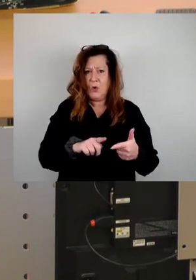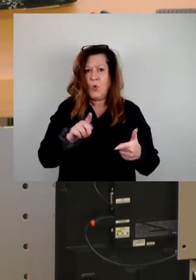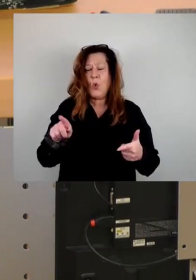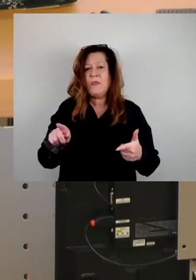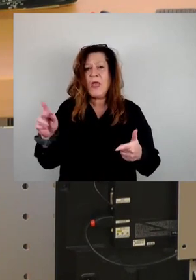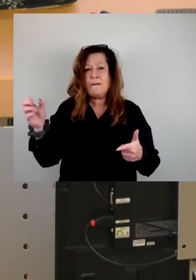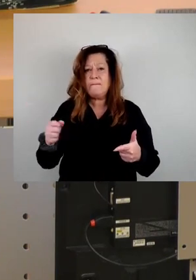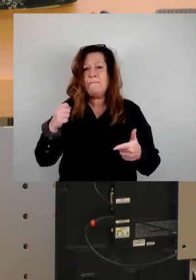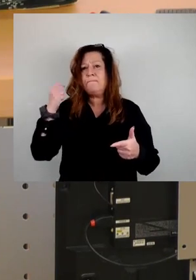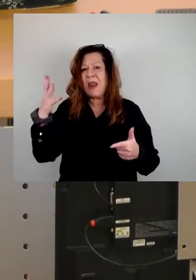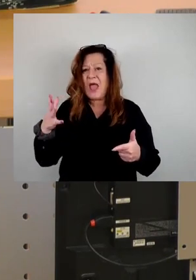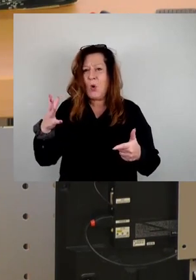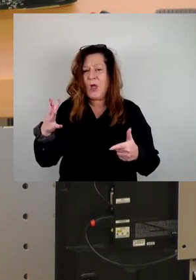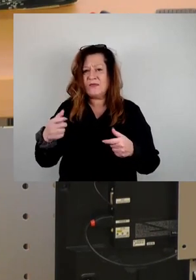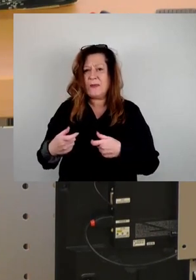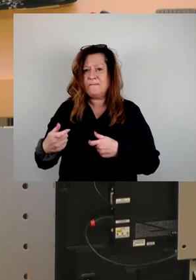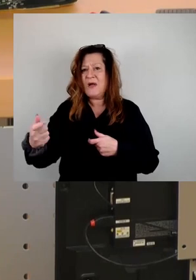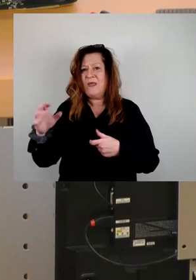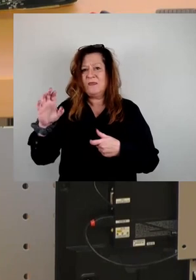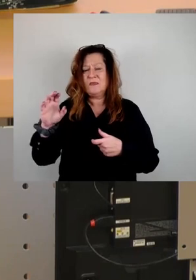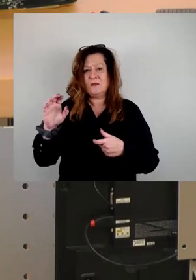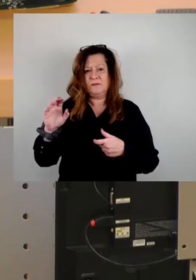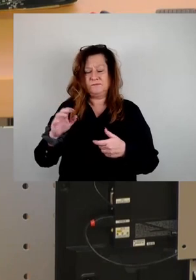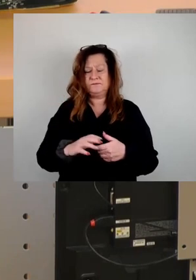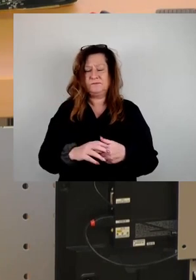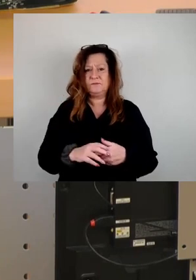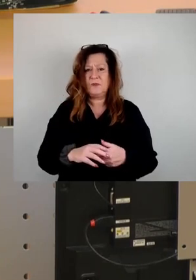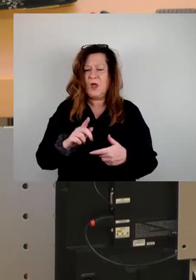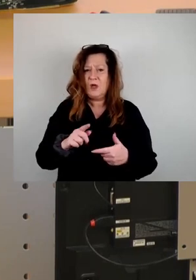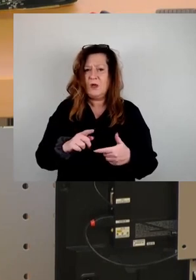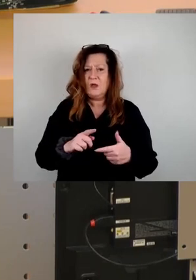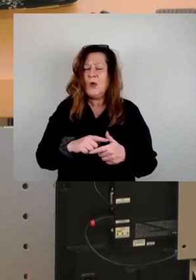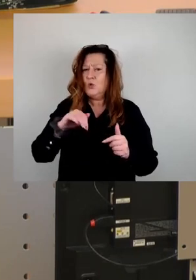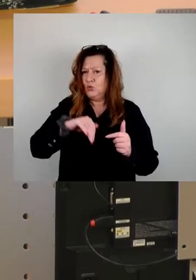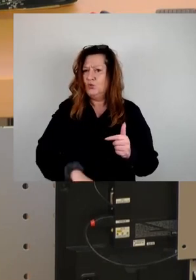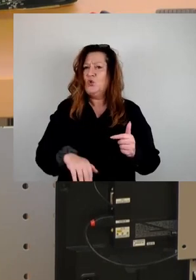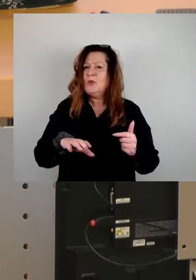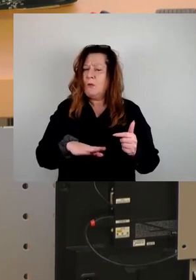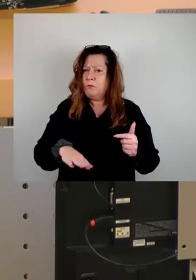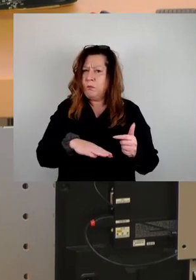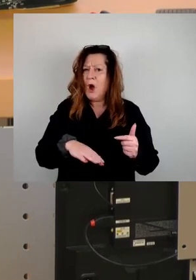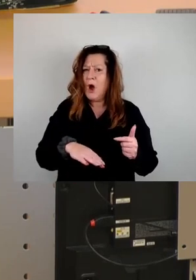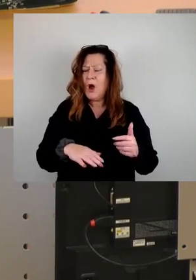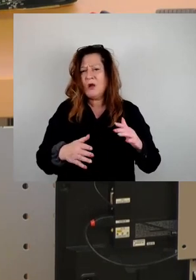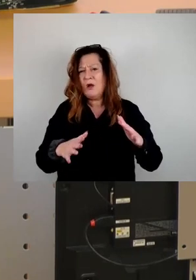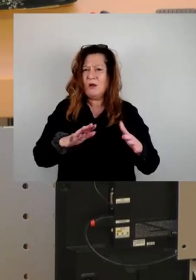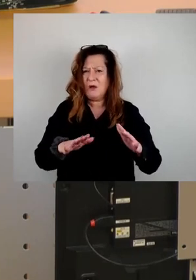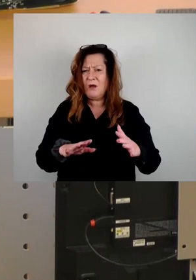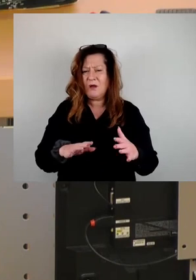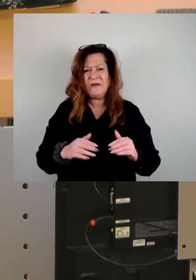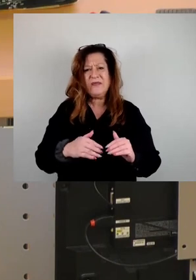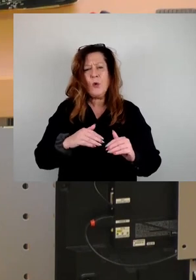Geberbach. Und da war dann schon zu erkennen, dass der Südpark dann doch recht erheblich belastet werden würde